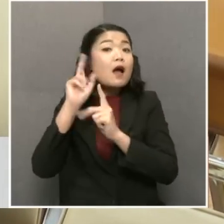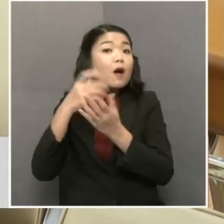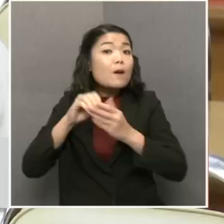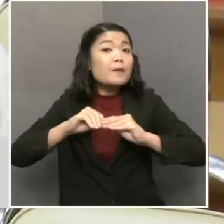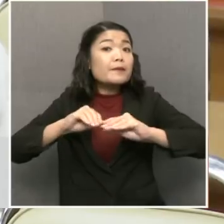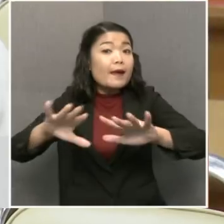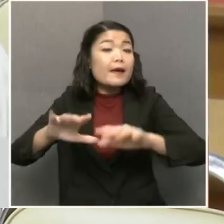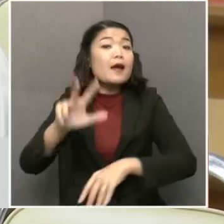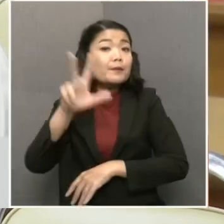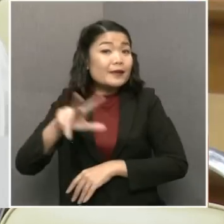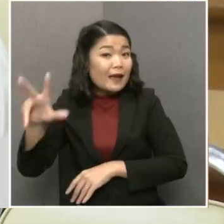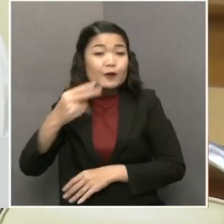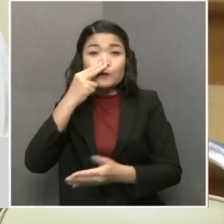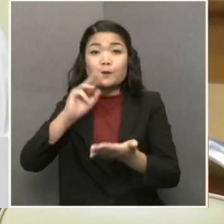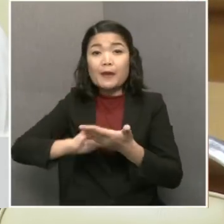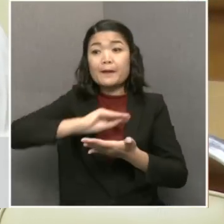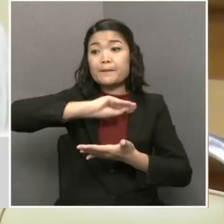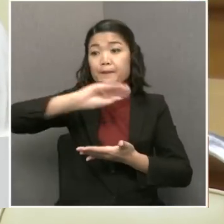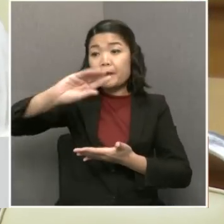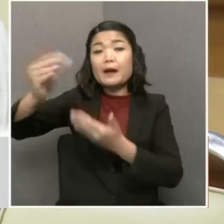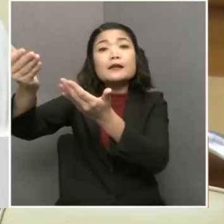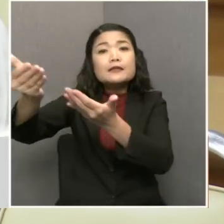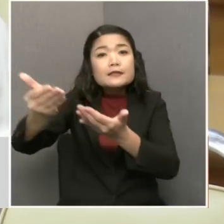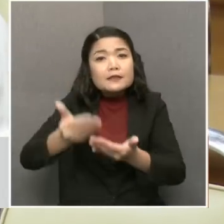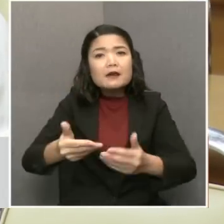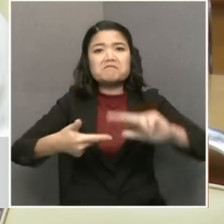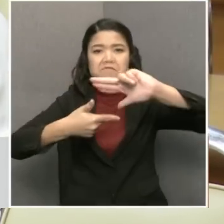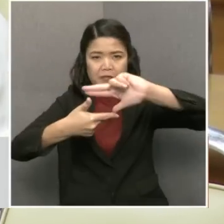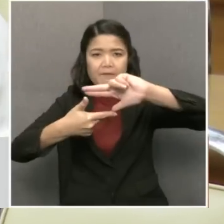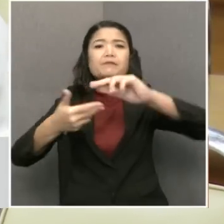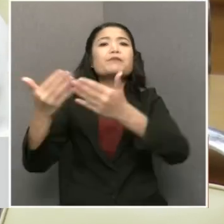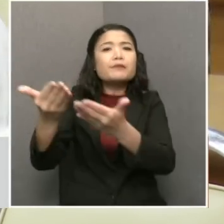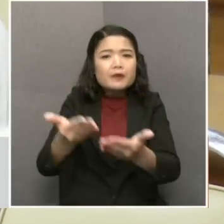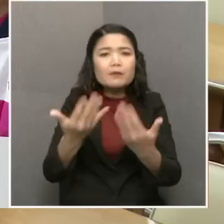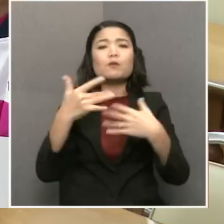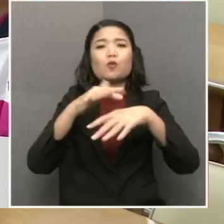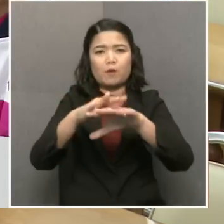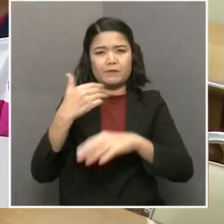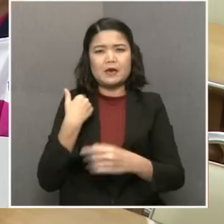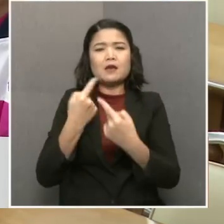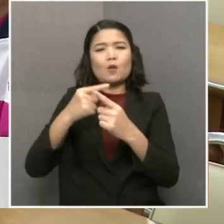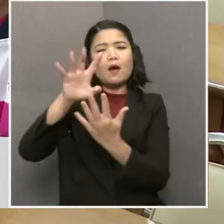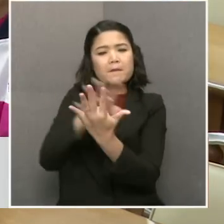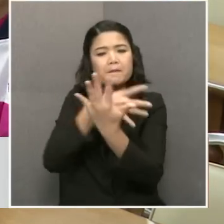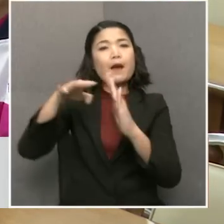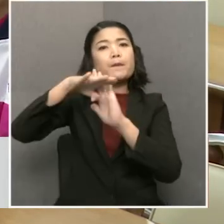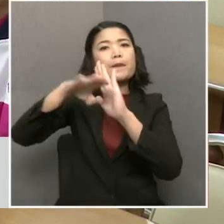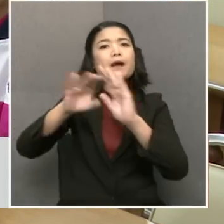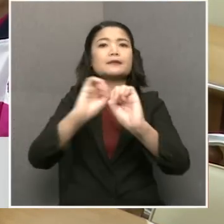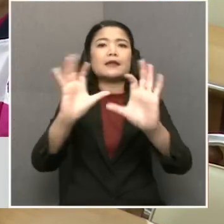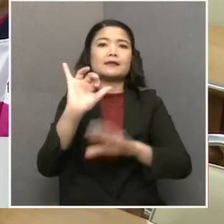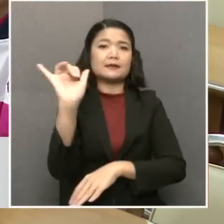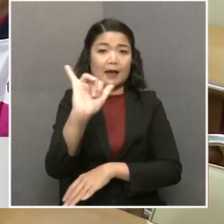พื่อไทยได้ส่งหนังสือเรียนเชิญพรรคพลังประชารัฐด้วยนะคะแต่ในส่วนนี้ยังไม่มีกำหนดการอย่างเป็นทางการแ